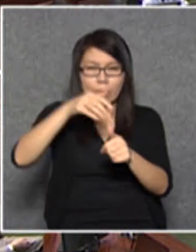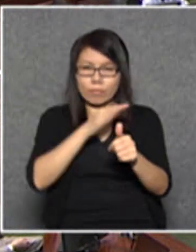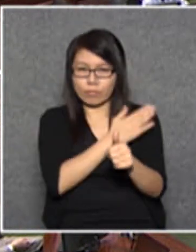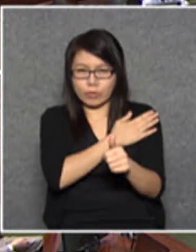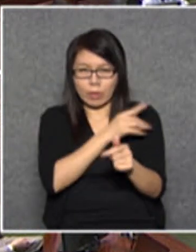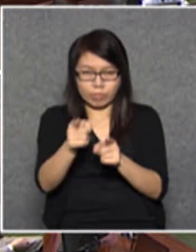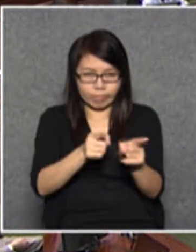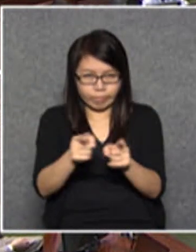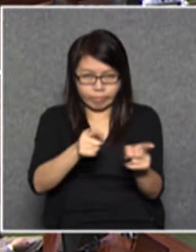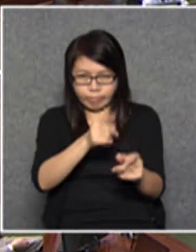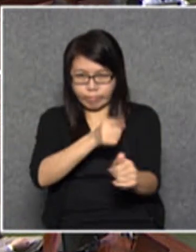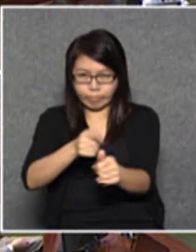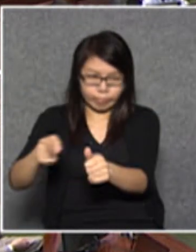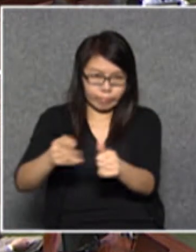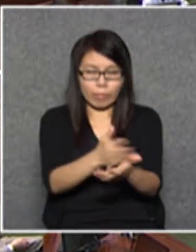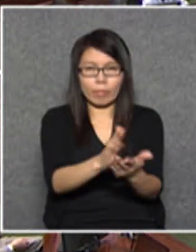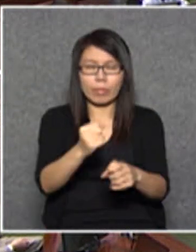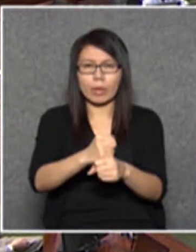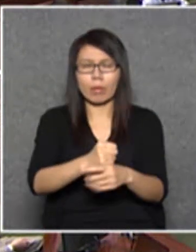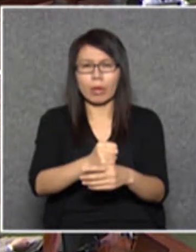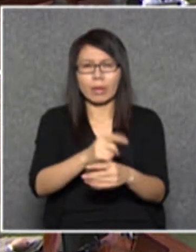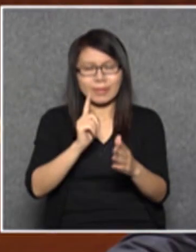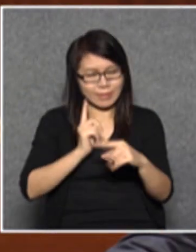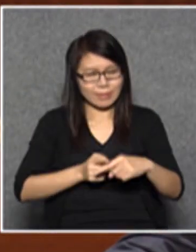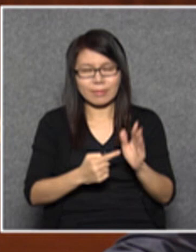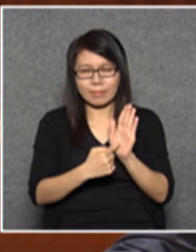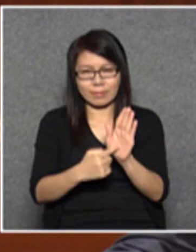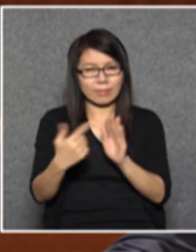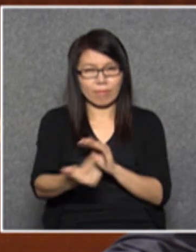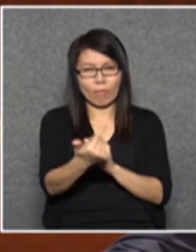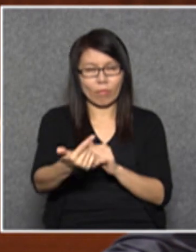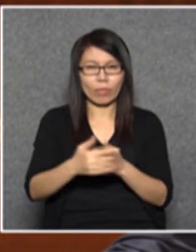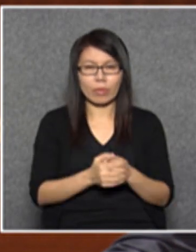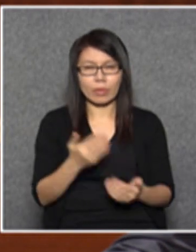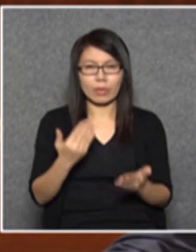此具體嘅例子確實好多，但係